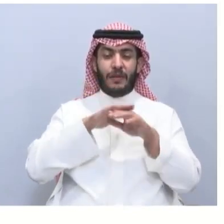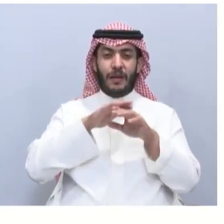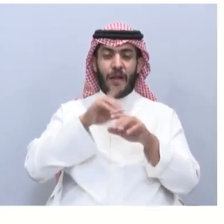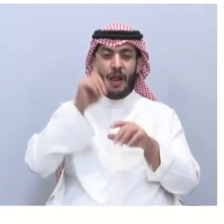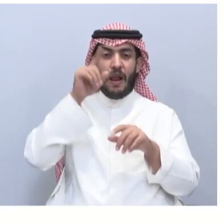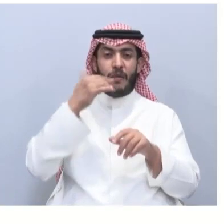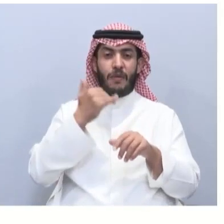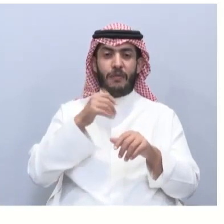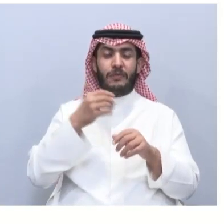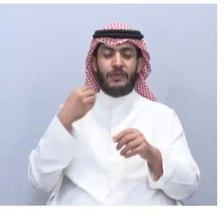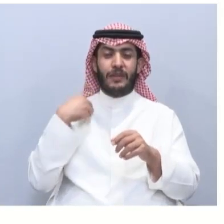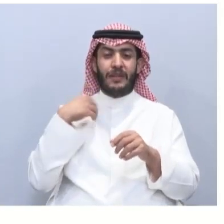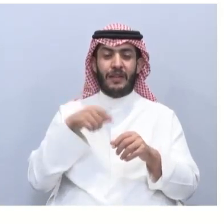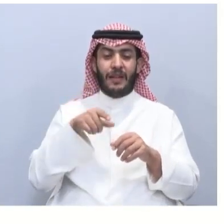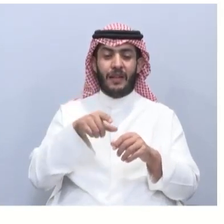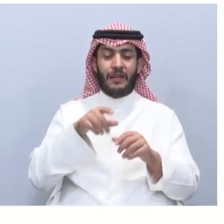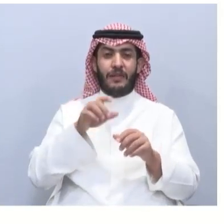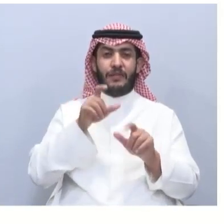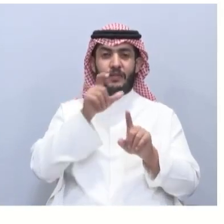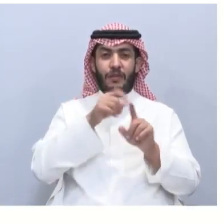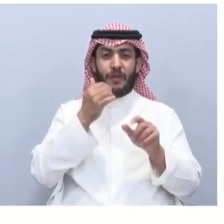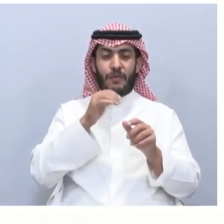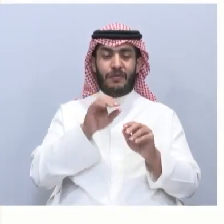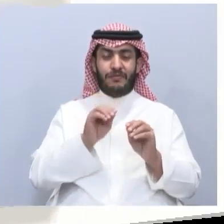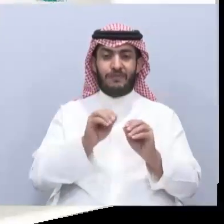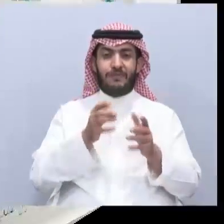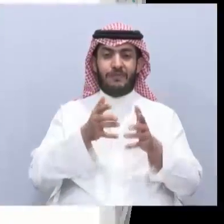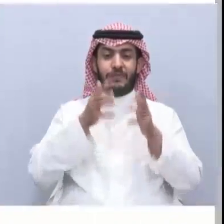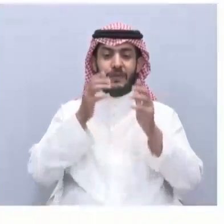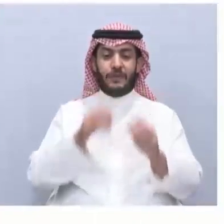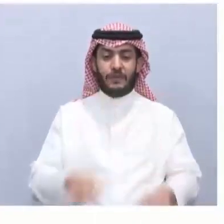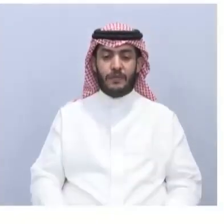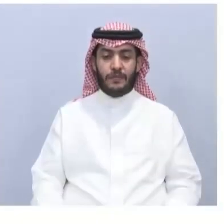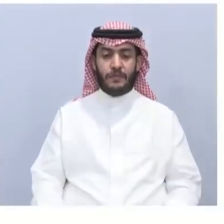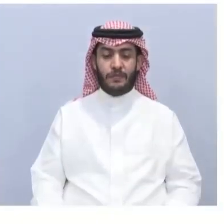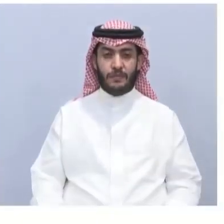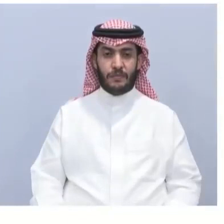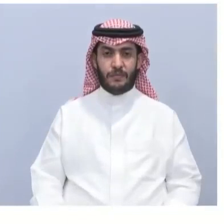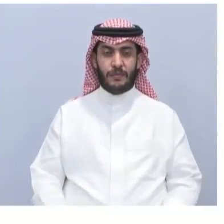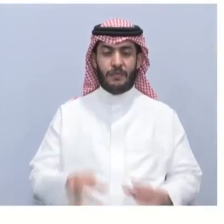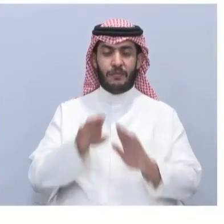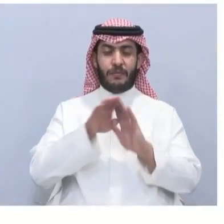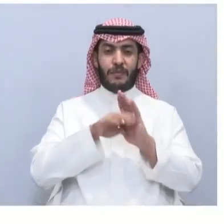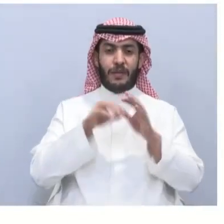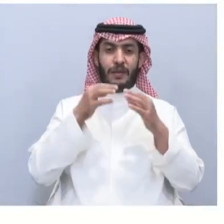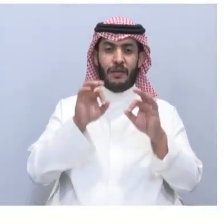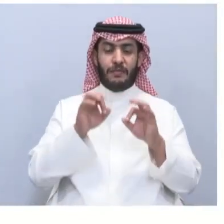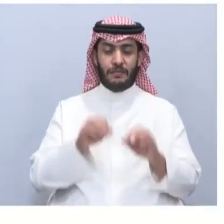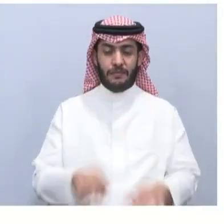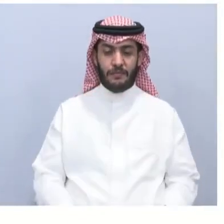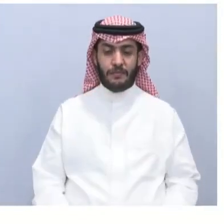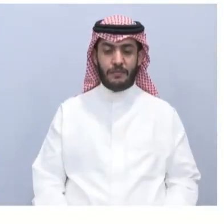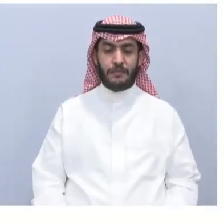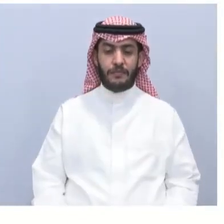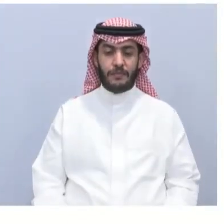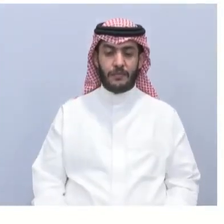ان الله يهتم بصدقه هذا المتصدق ويربيها وينميها له كما يربي احدنا هذا الفرس